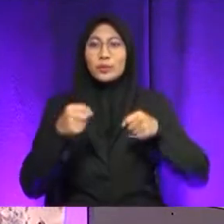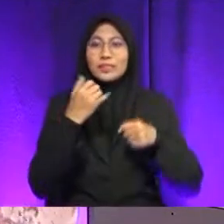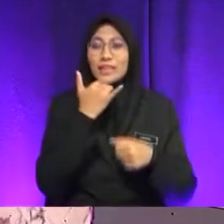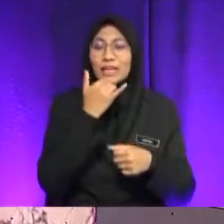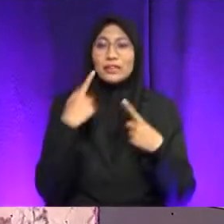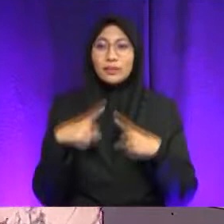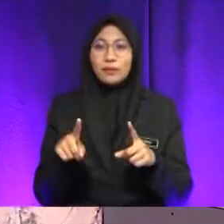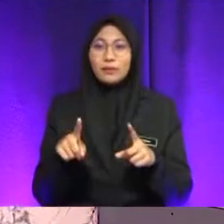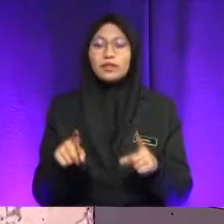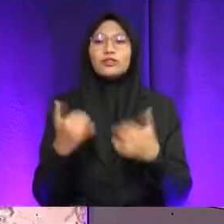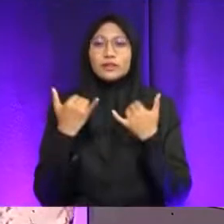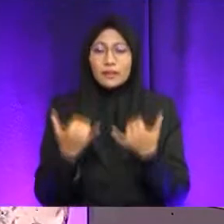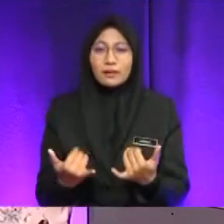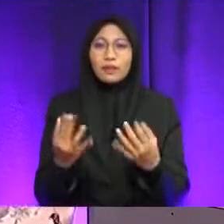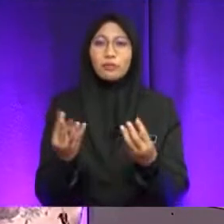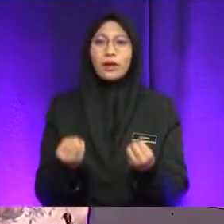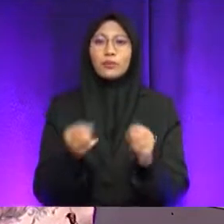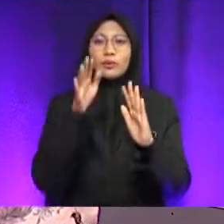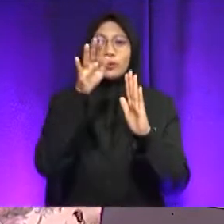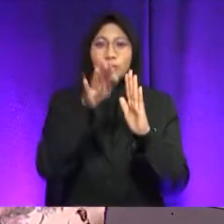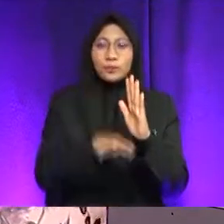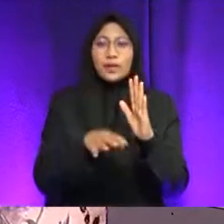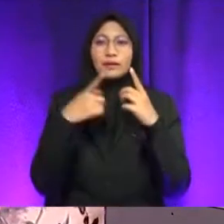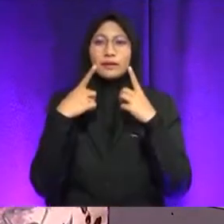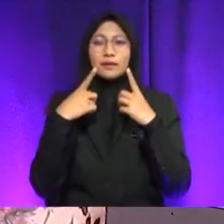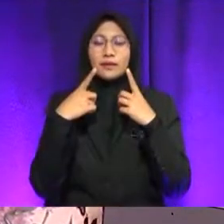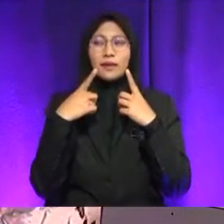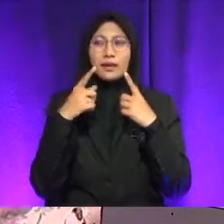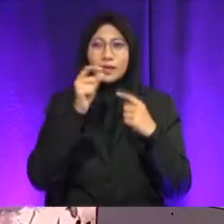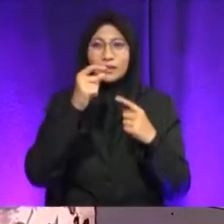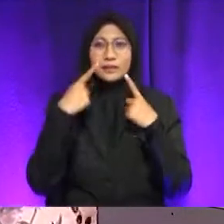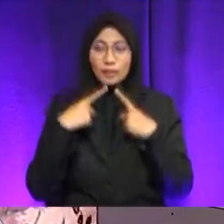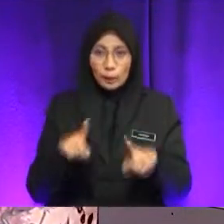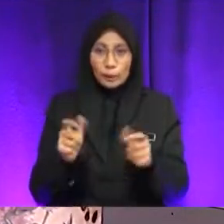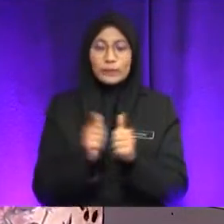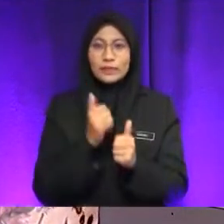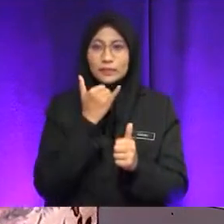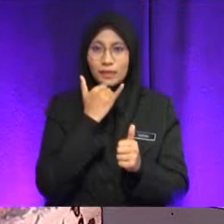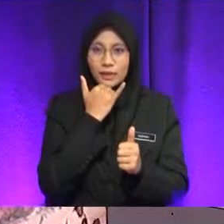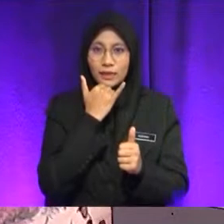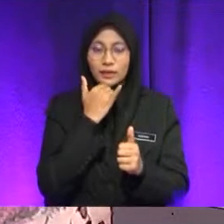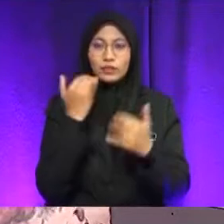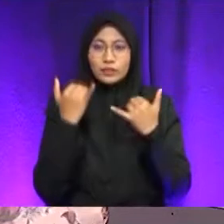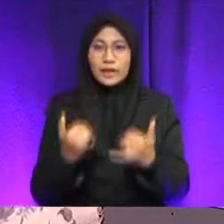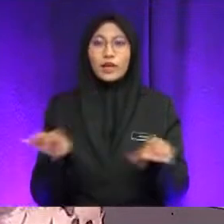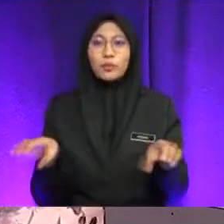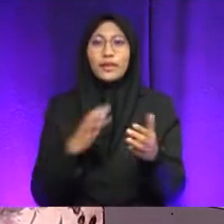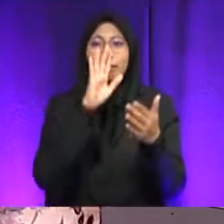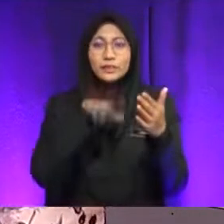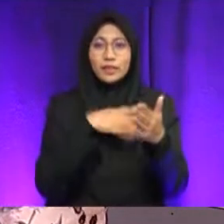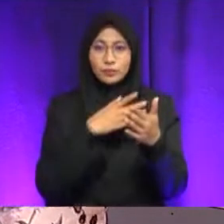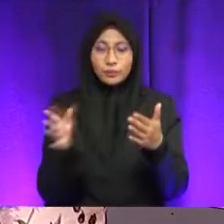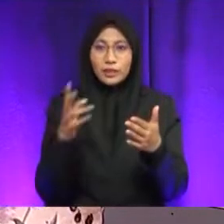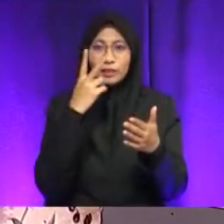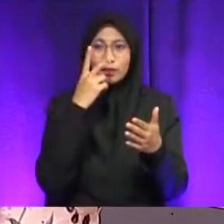melakukan kesalahan adanya kita buat dalam bentuk jadwal agar lebih mudah untuk kita lihat Hapus nanya situasi yang melakukan Baik